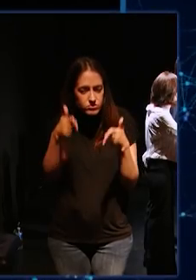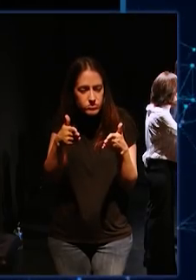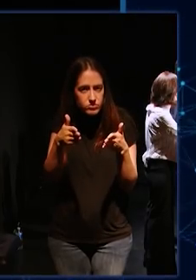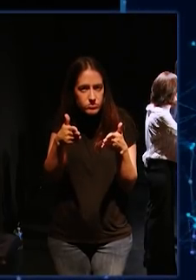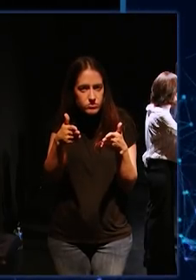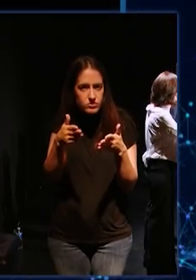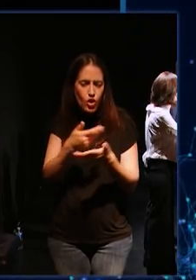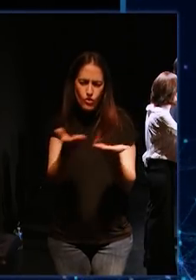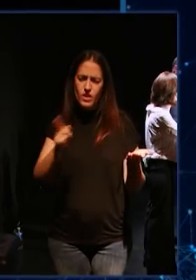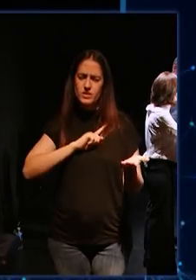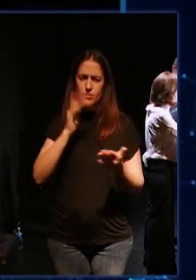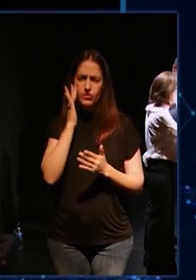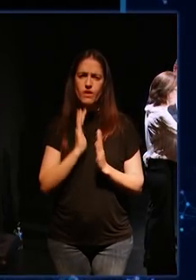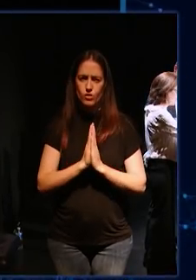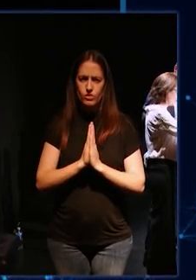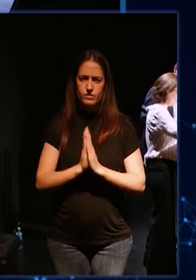Feu-nos confiança, per favor.